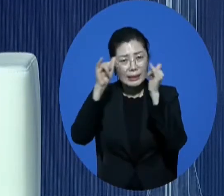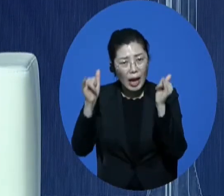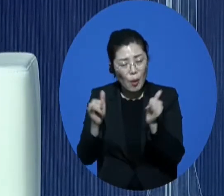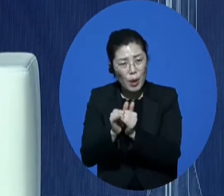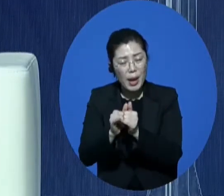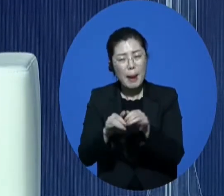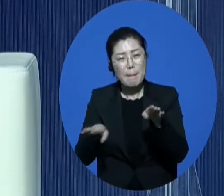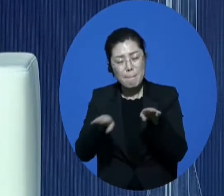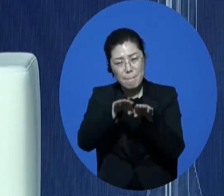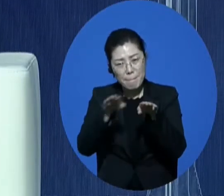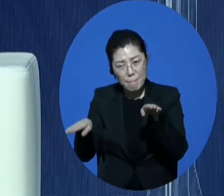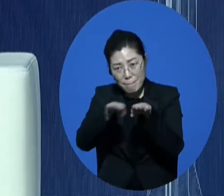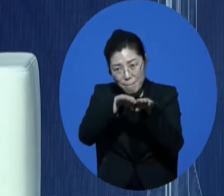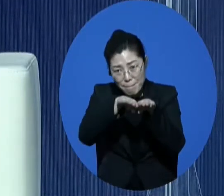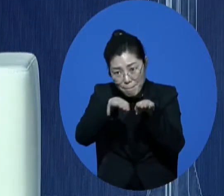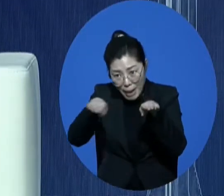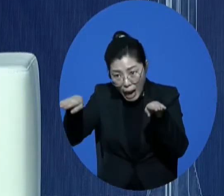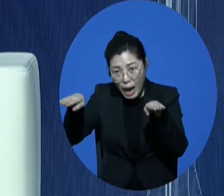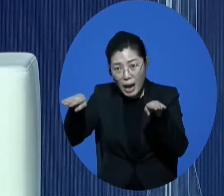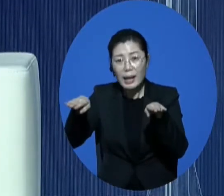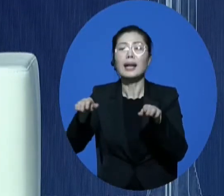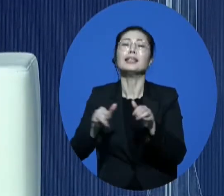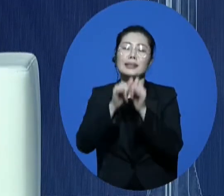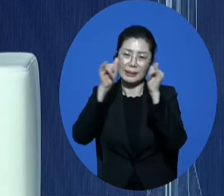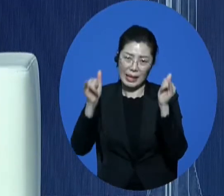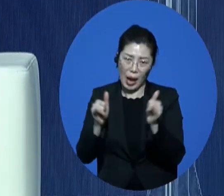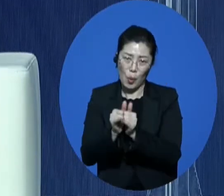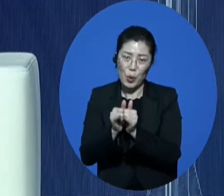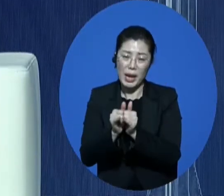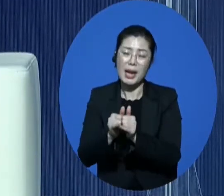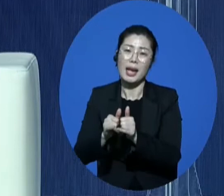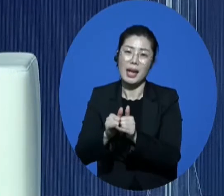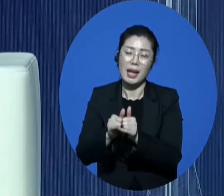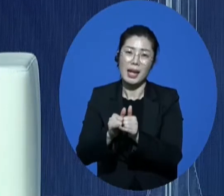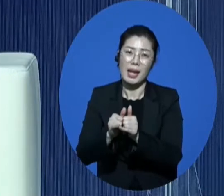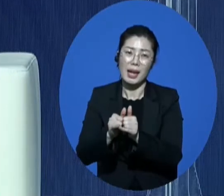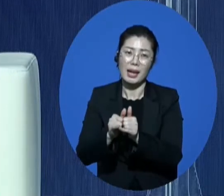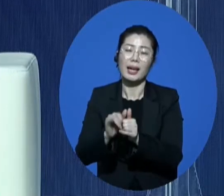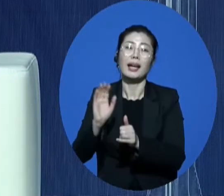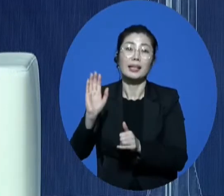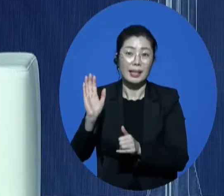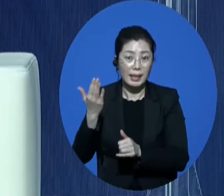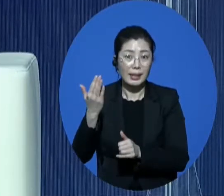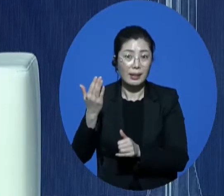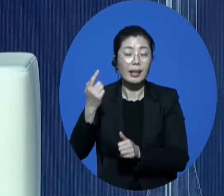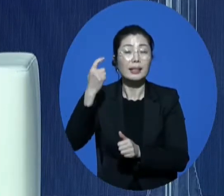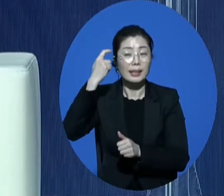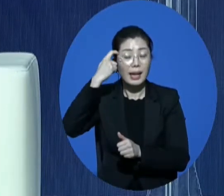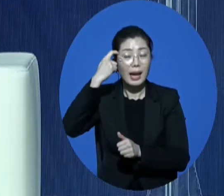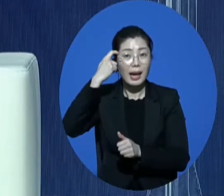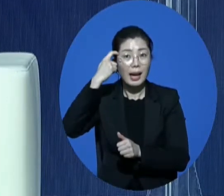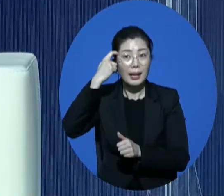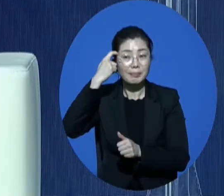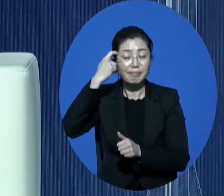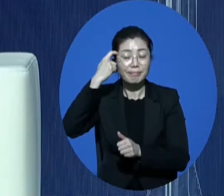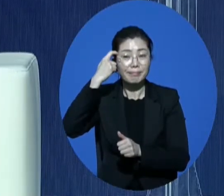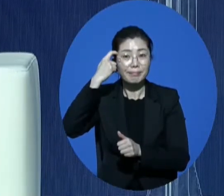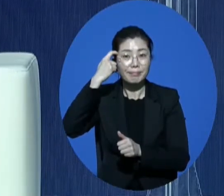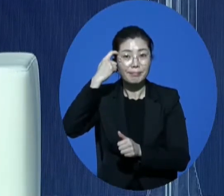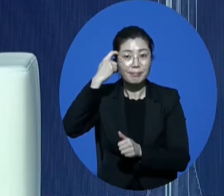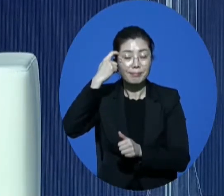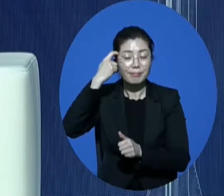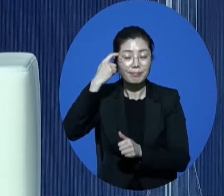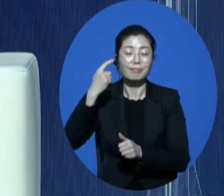배제되지 않는 이런 포스트 코로나 시대를 만들어가지 않을까 하는